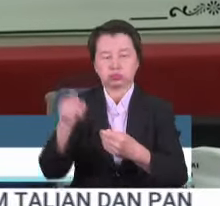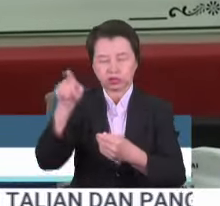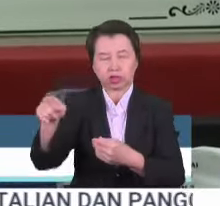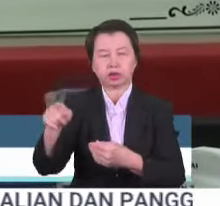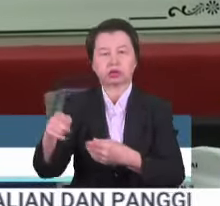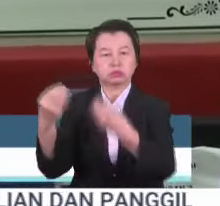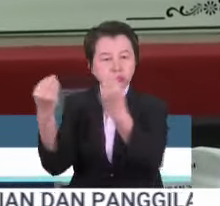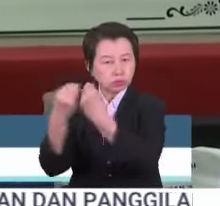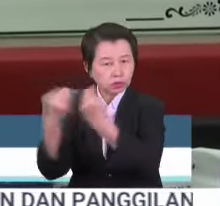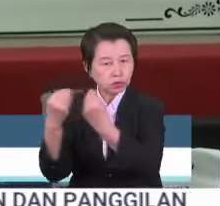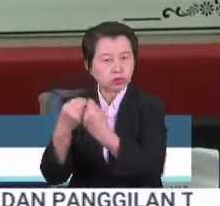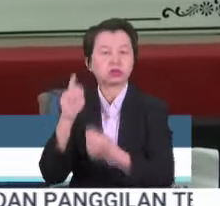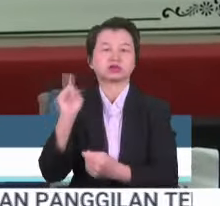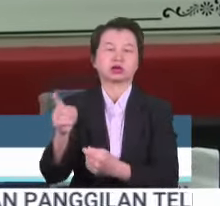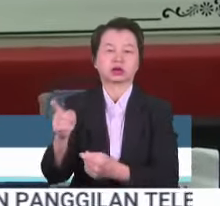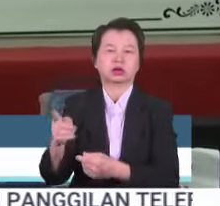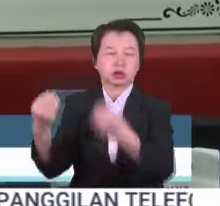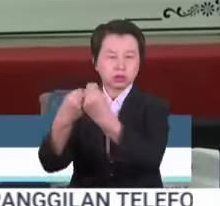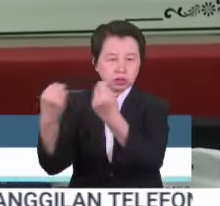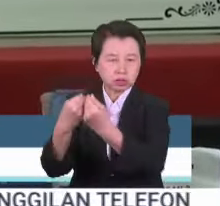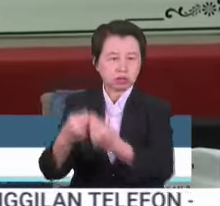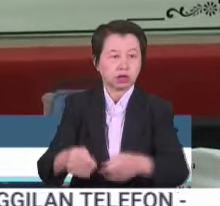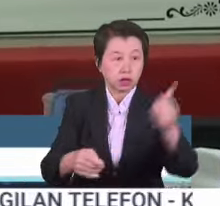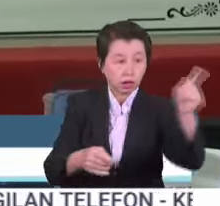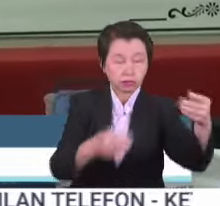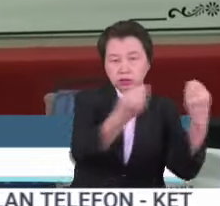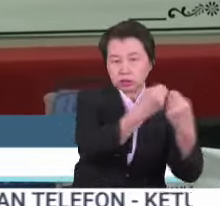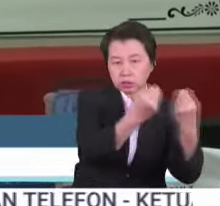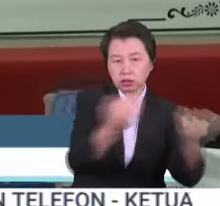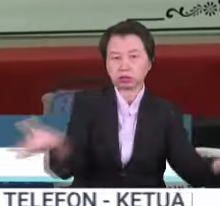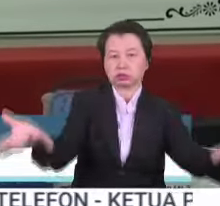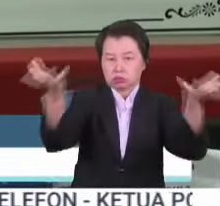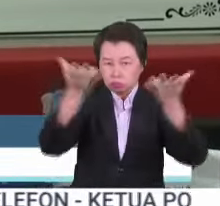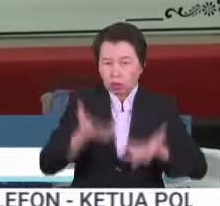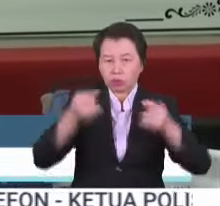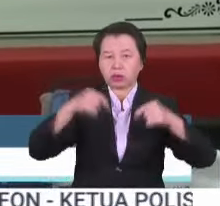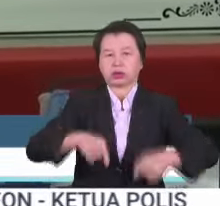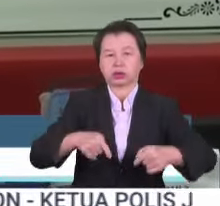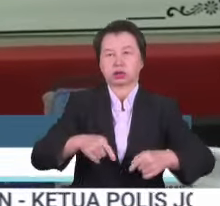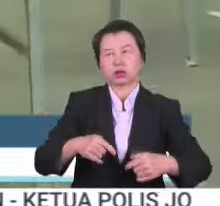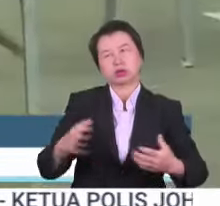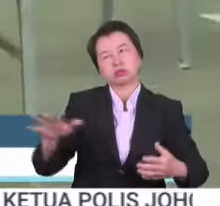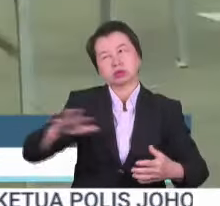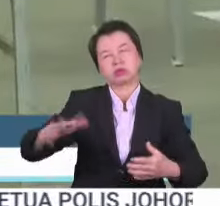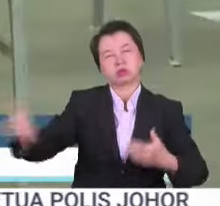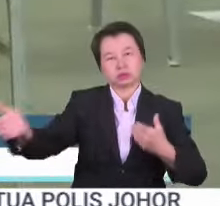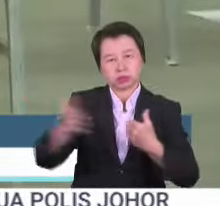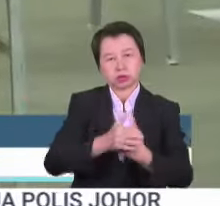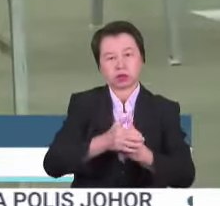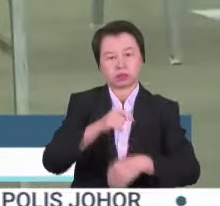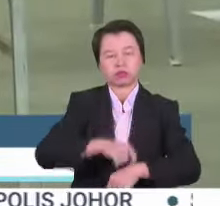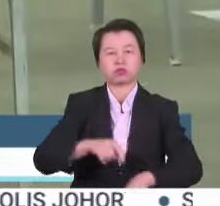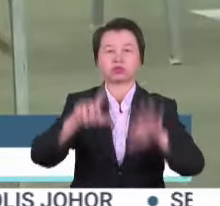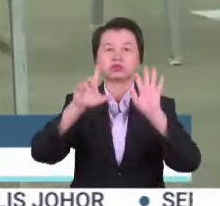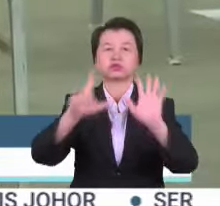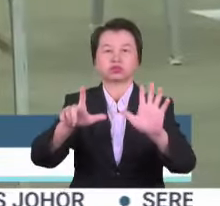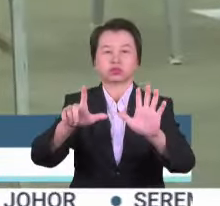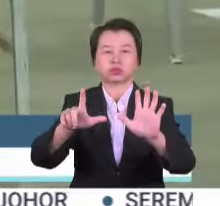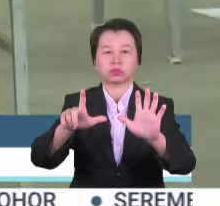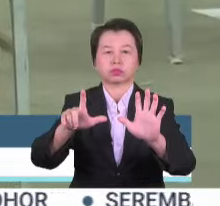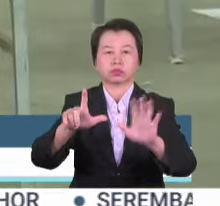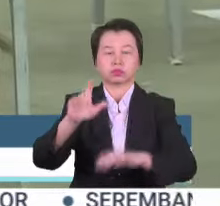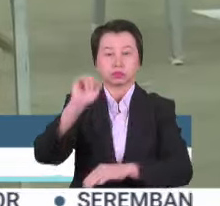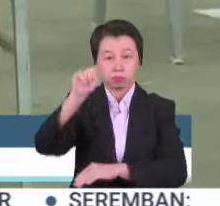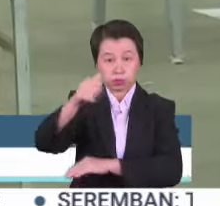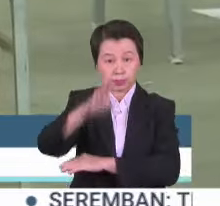dahulu. Jadi saya jangkakan lebih kurang masa diambil 1 jam dan paling cepat boleh sampai insyaAllah pukul 7